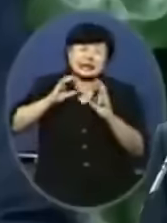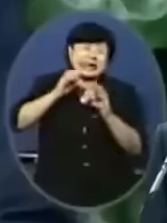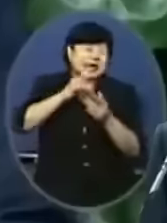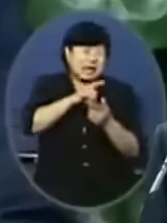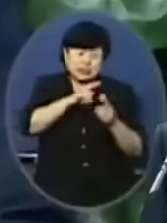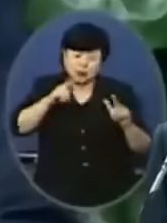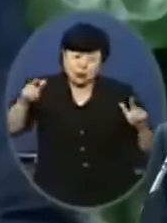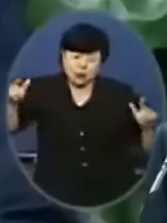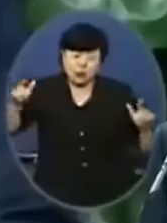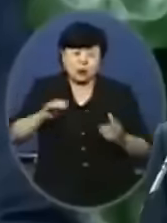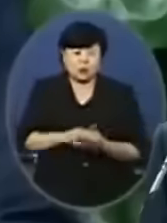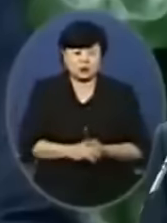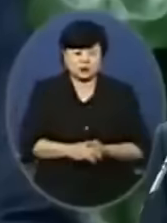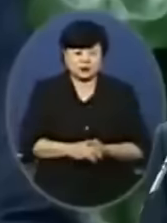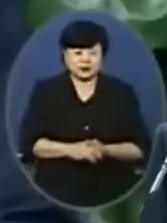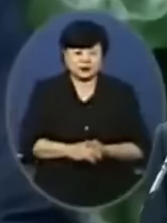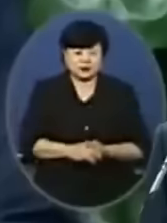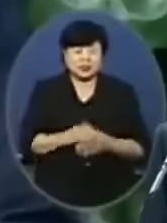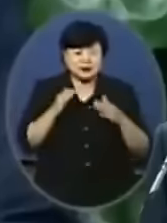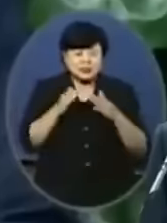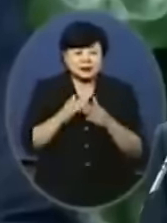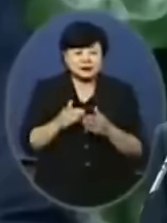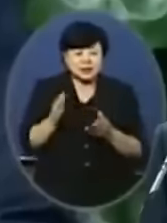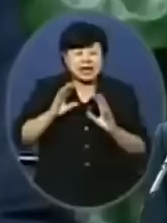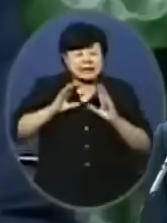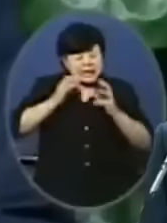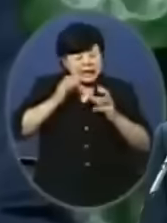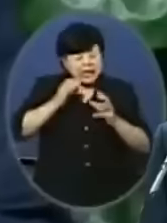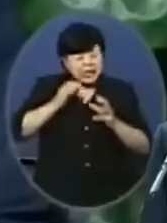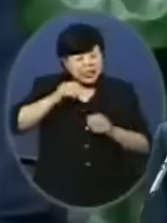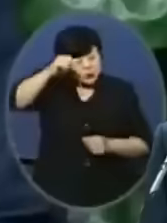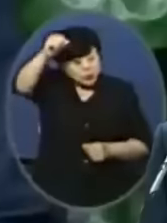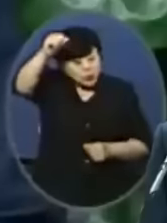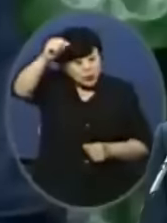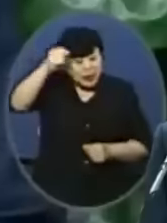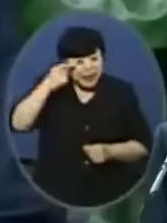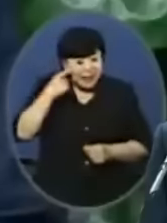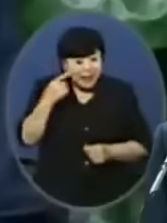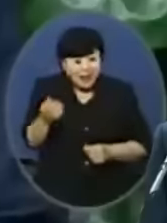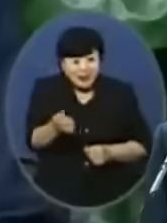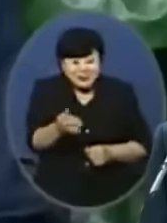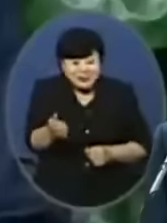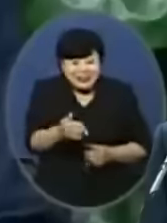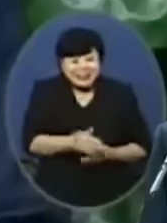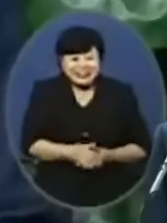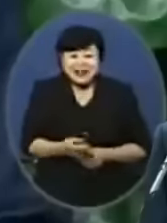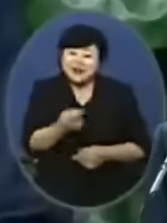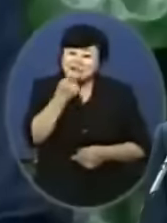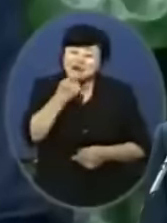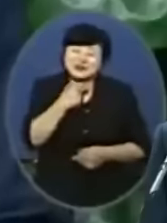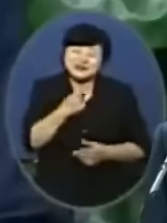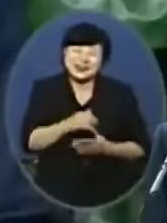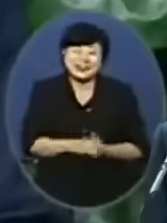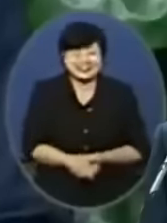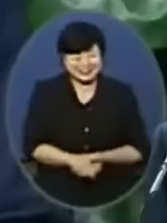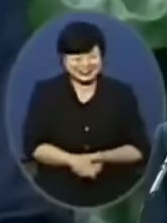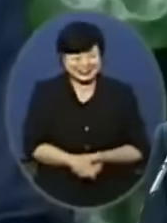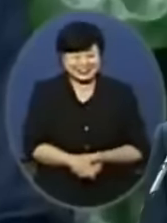아닙니다. 여러분 집이 천당인 사람은 손 한번 들어보십시오. 나 좀 가서 배우려고.